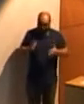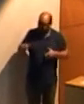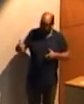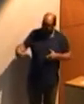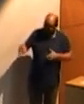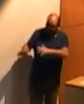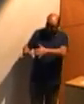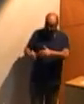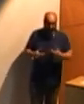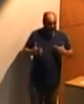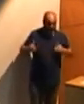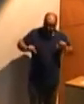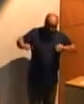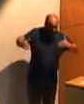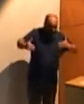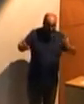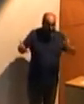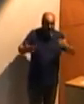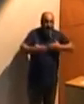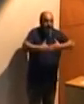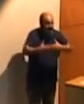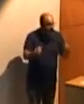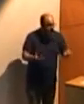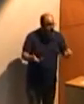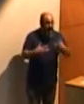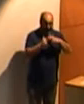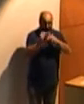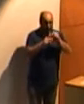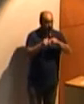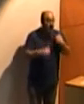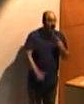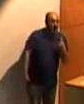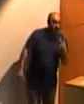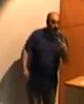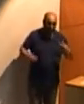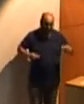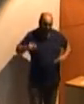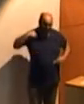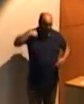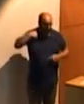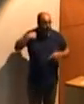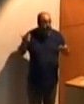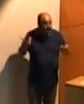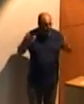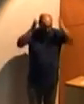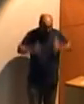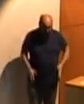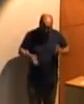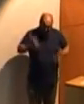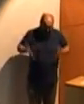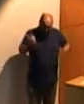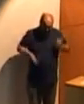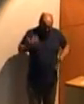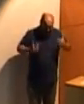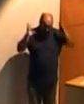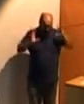semble pas et jusqu'où parce que finalement c'est l'ego ça peut être un ou 2 lego ici ou là mais l'idée finalement ça serait de changer le plus de